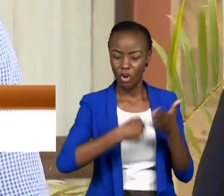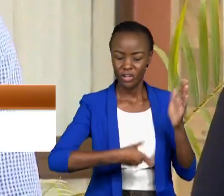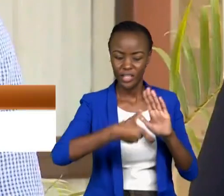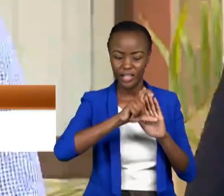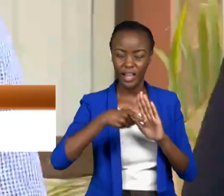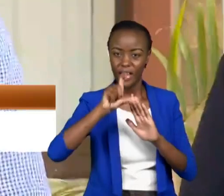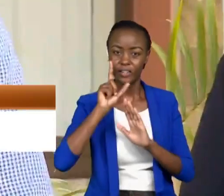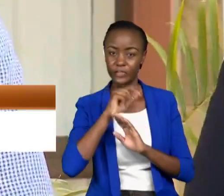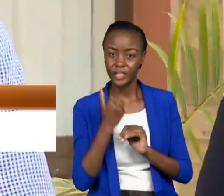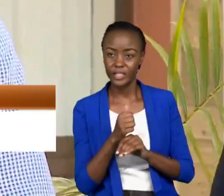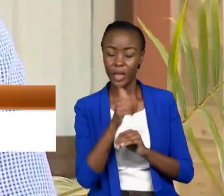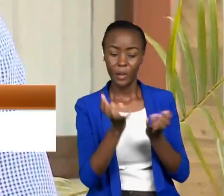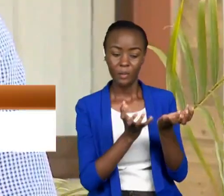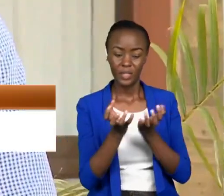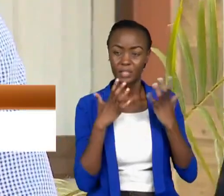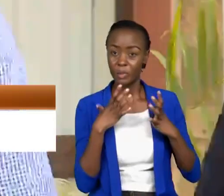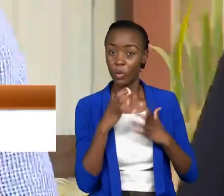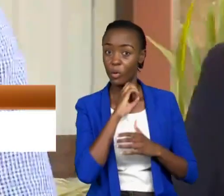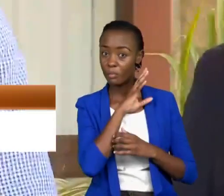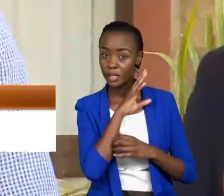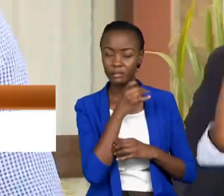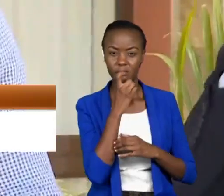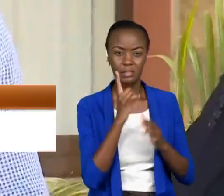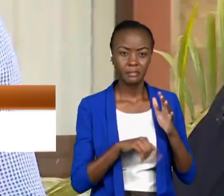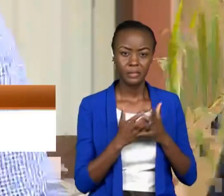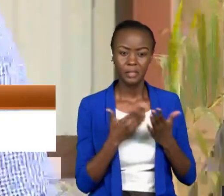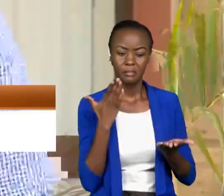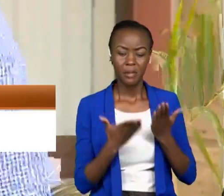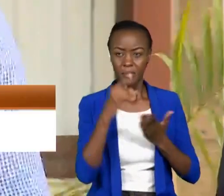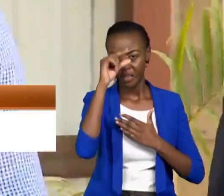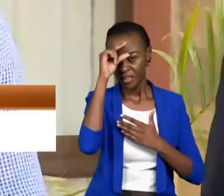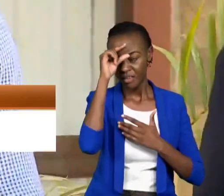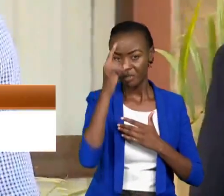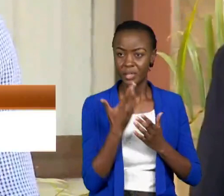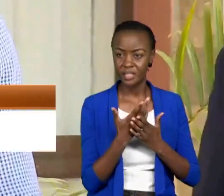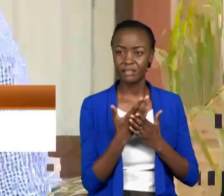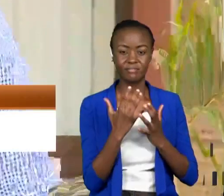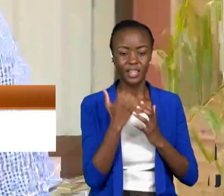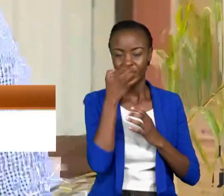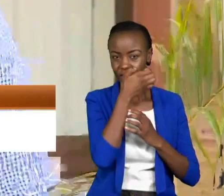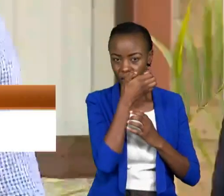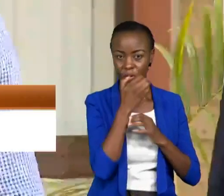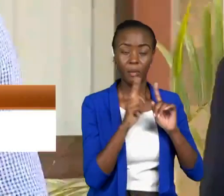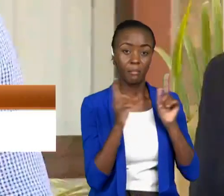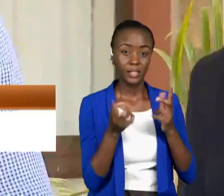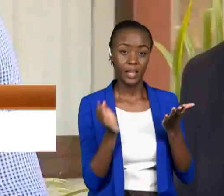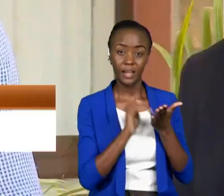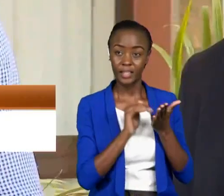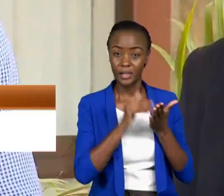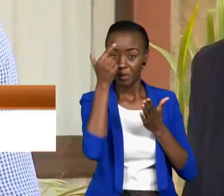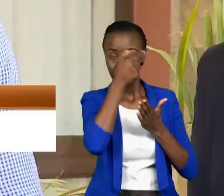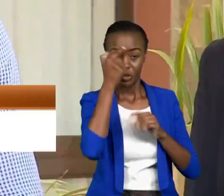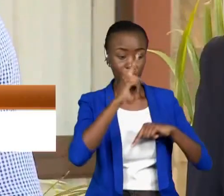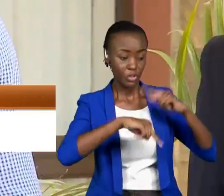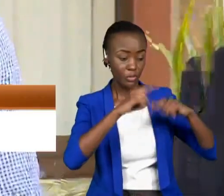pia wanabiashara wanalalama kwamba serikali pia imekuja ikawatenga, lakini pia ukiangalia sababu ya mashindano